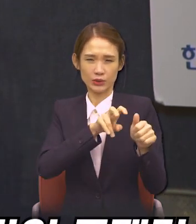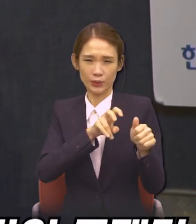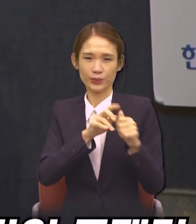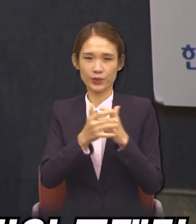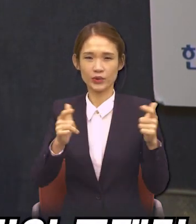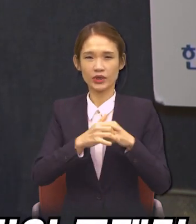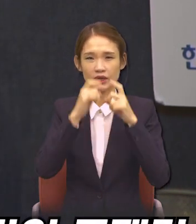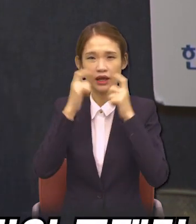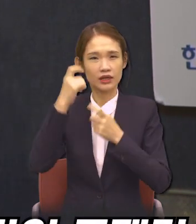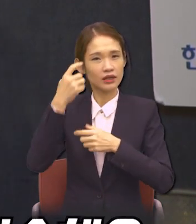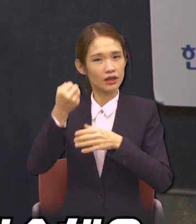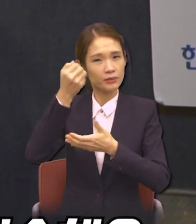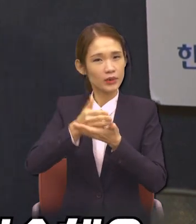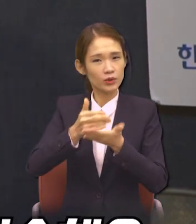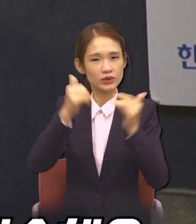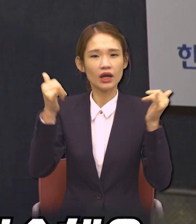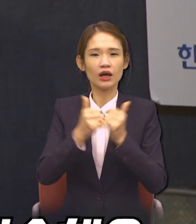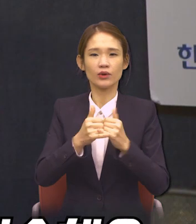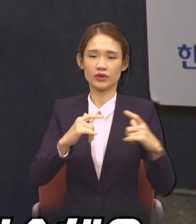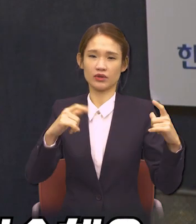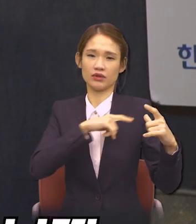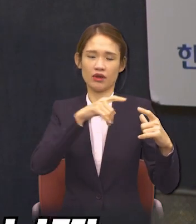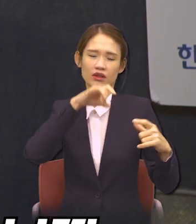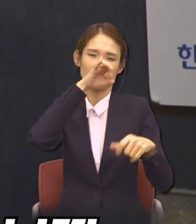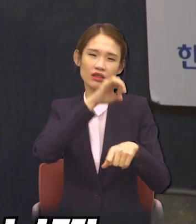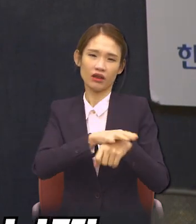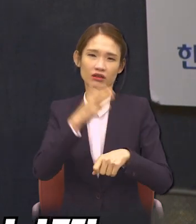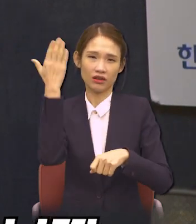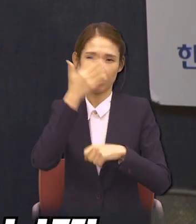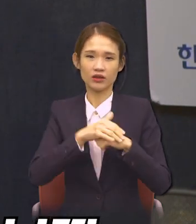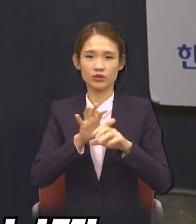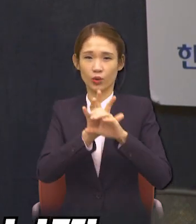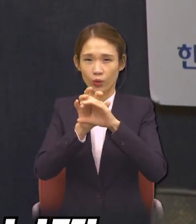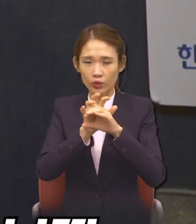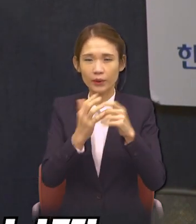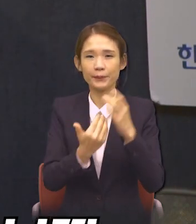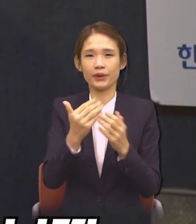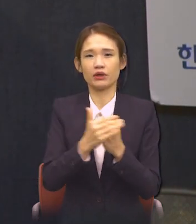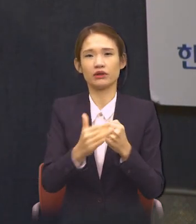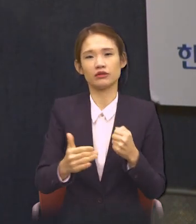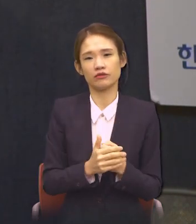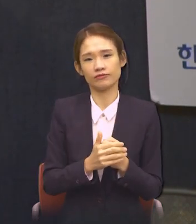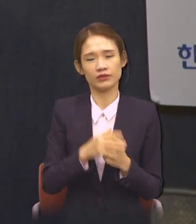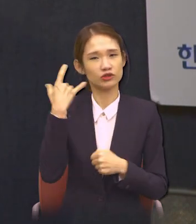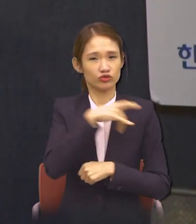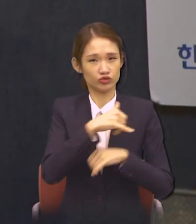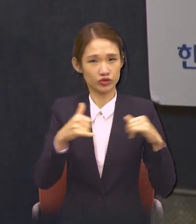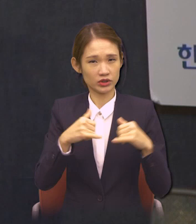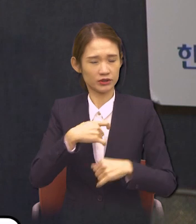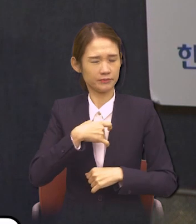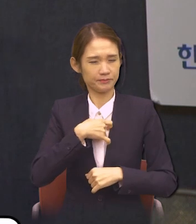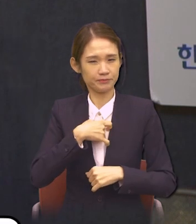개인적인 문제라기보다는 사회적인 문제다. 그렇지만 혐오는 굉장히 단순해요. 우리가 뭐 이 코로나 사태가 있으니까 뭐 중국인